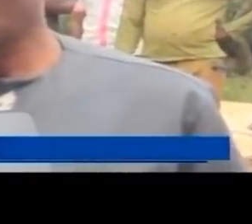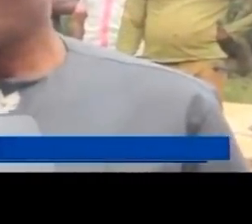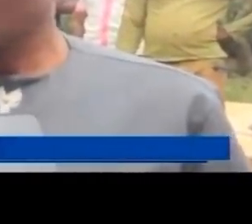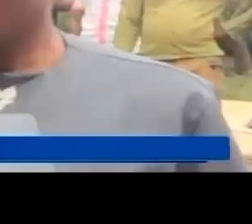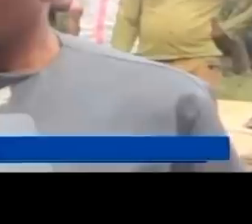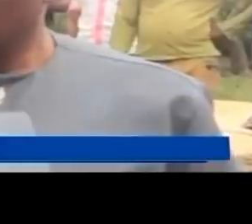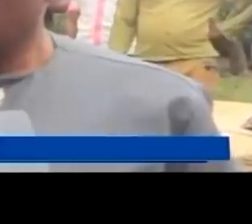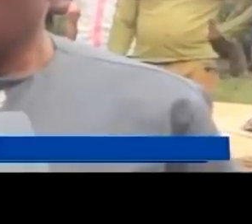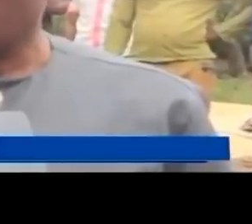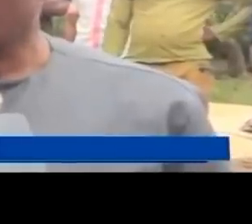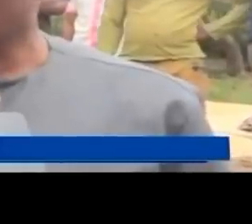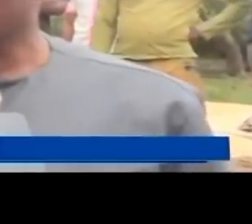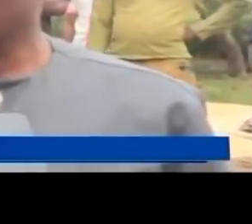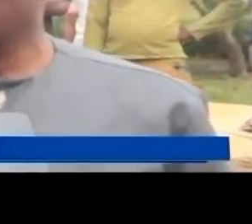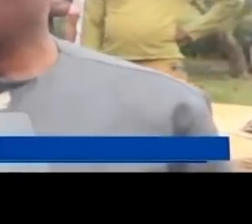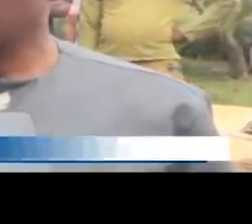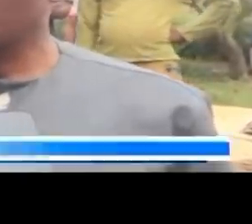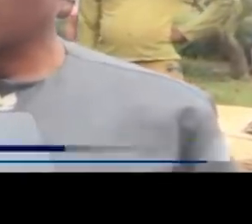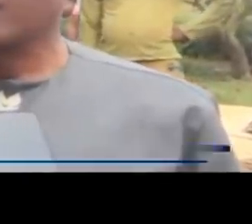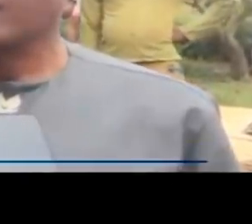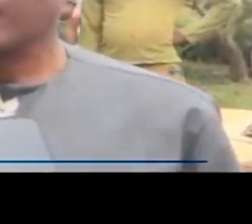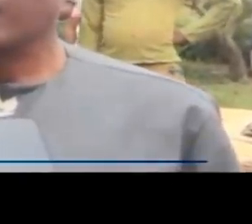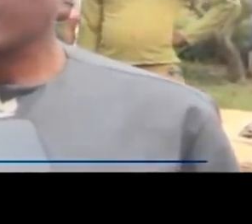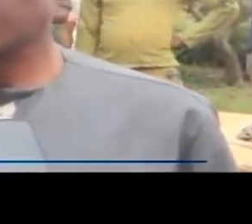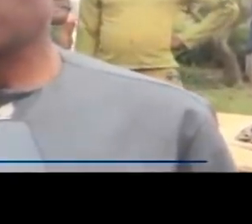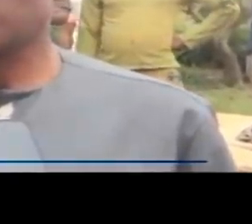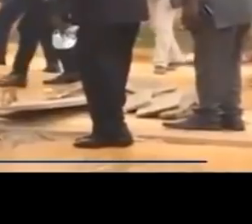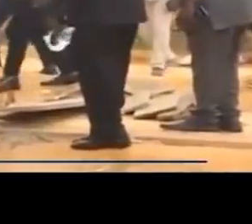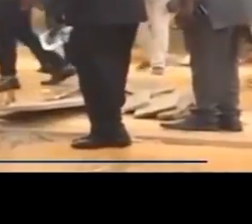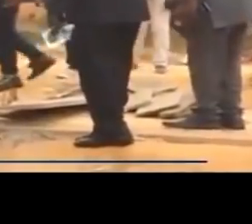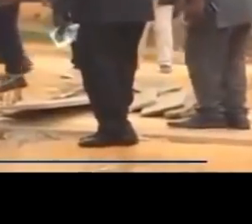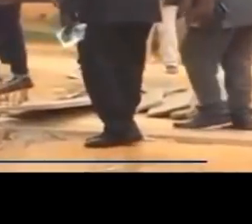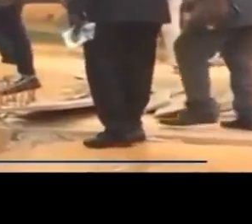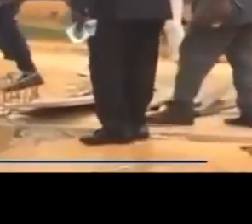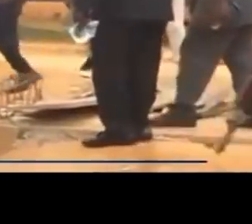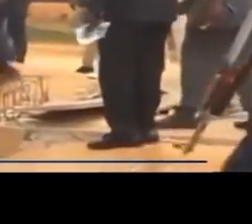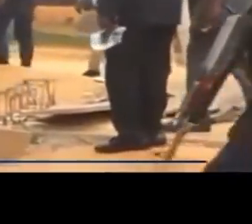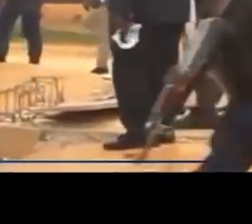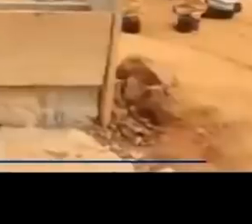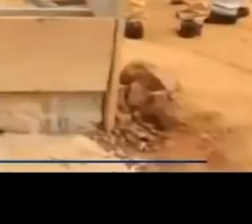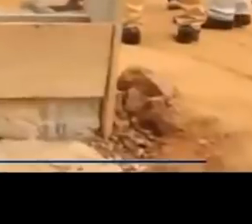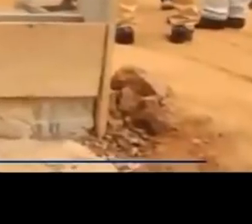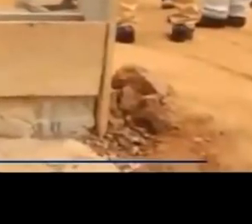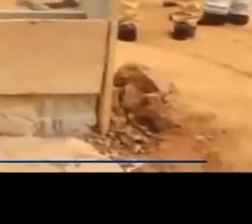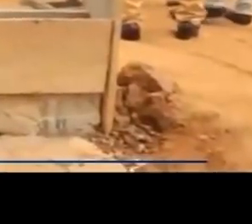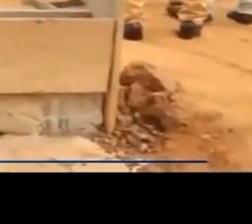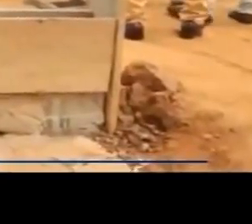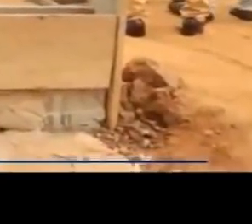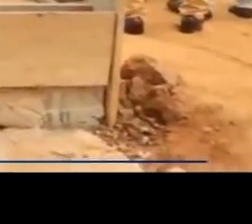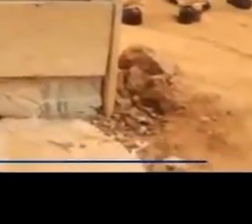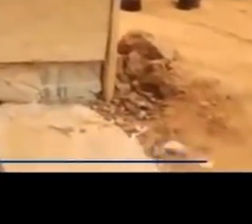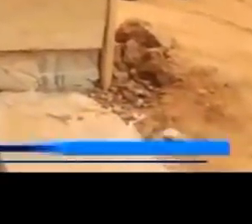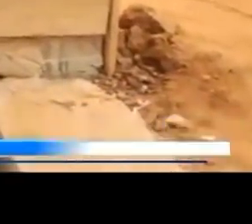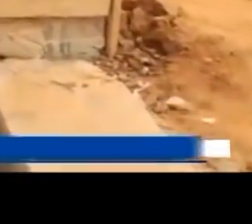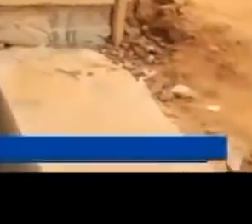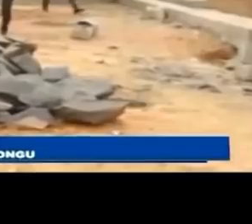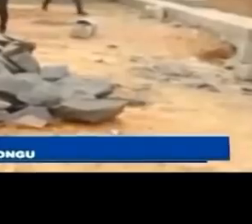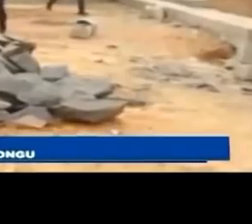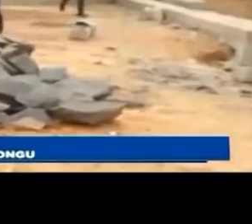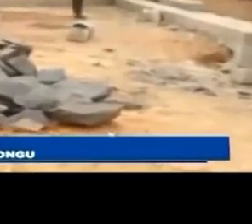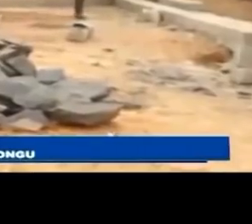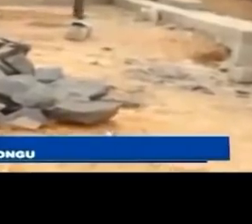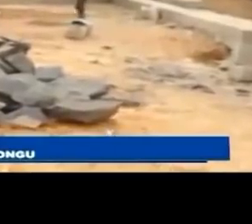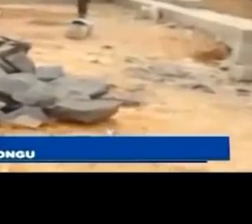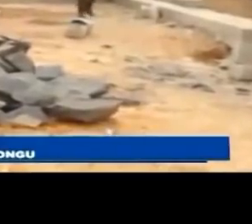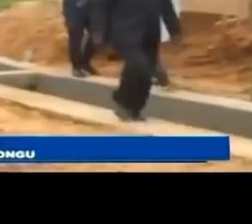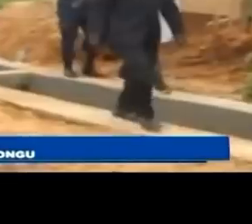canaux, des collecteurs, ainsi que les canaux. Devant l'entrée de l'ISC et les blocs Brazza, où s'est